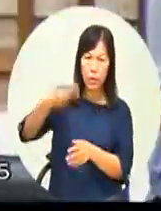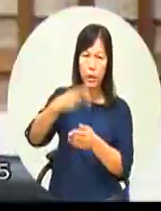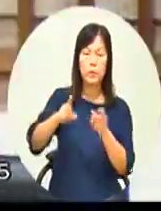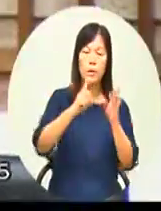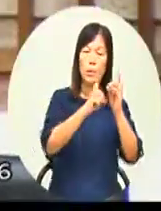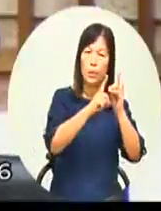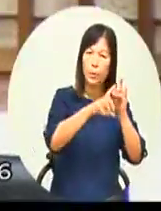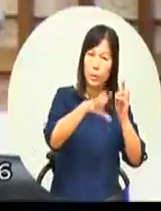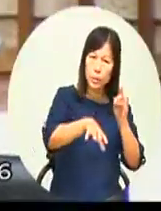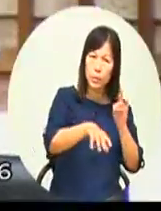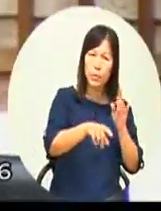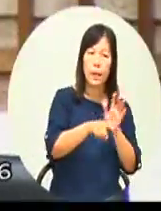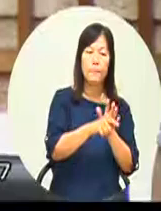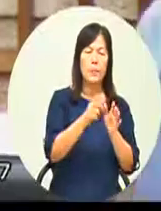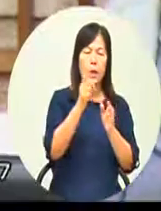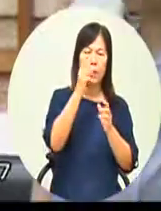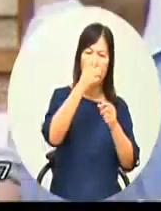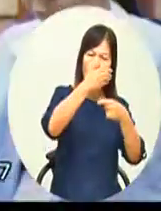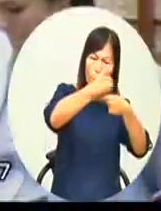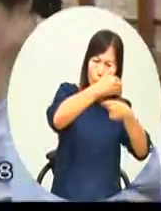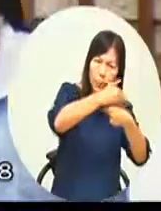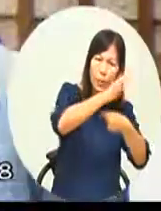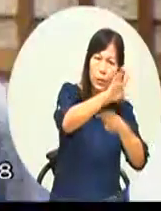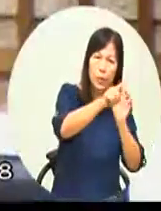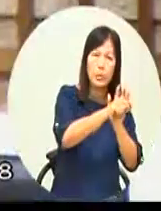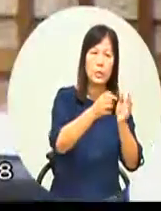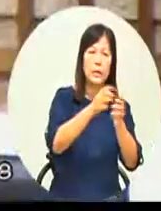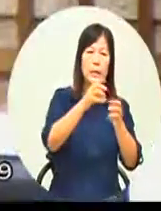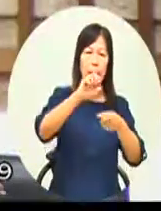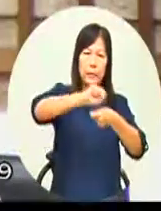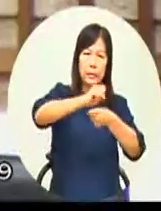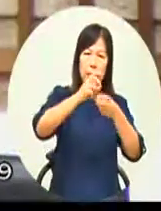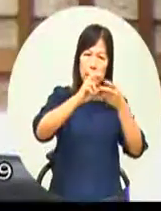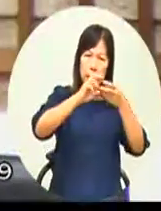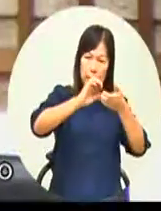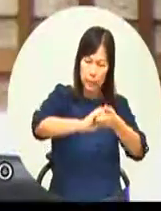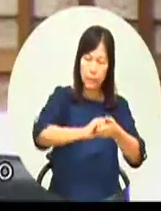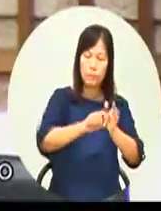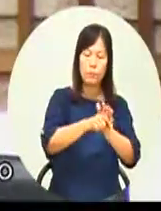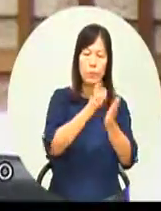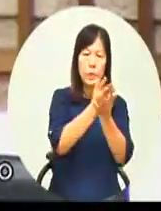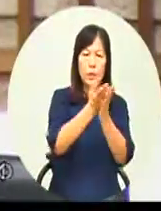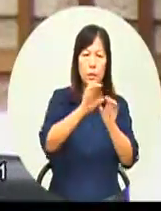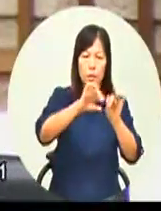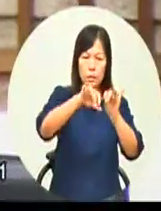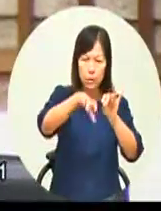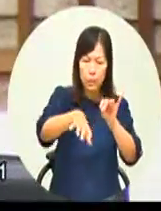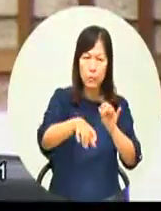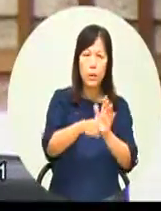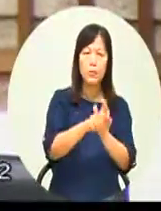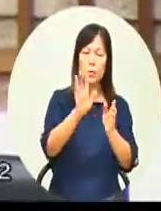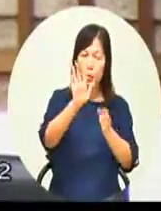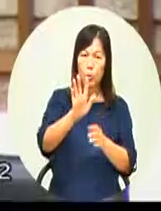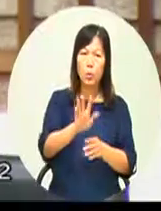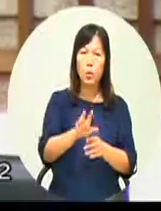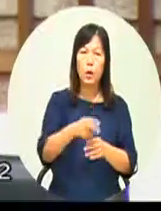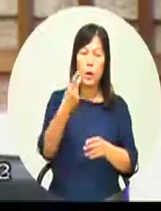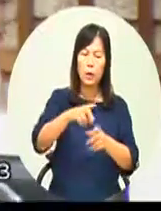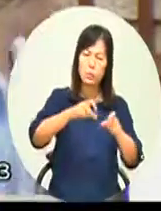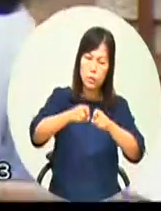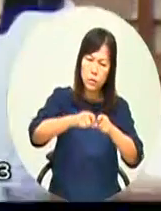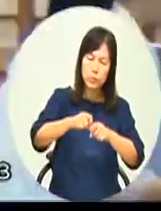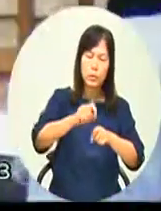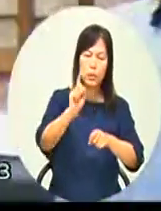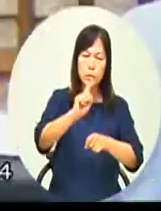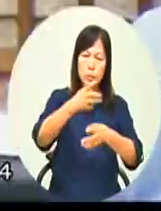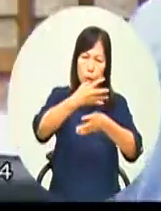陀上往更北的像茄定这些地方，是不是已经有了或计划在什么时候可